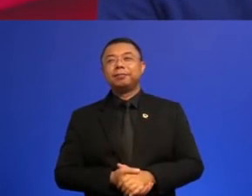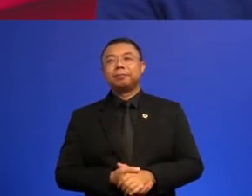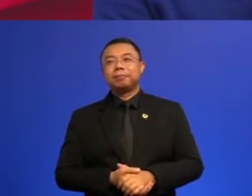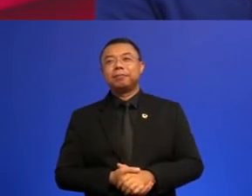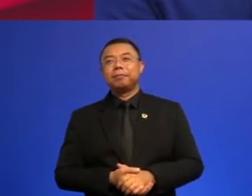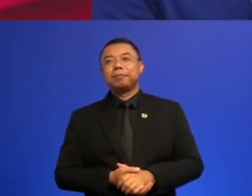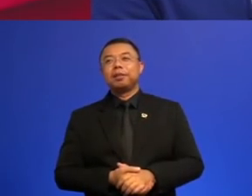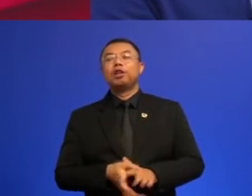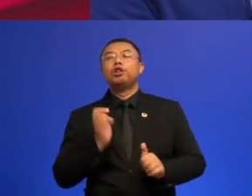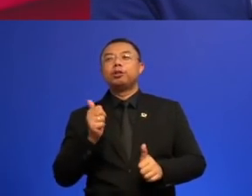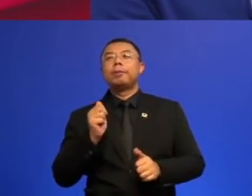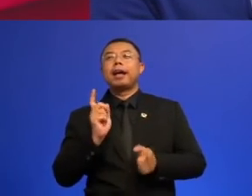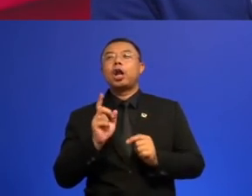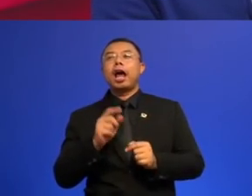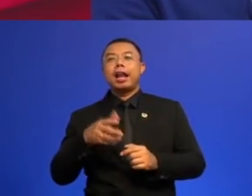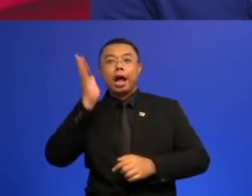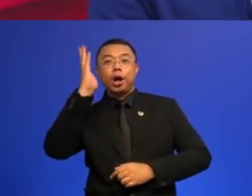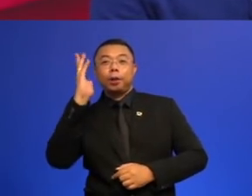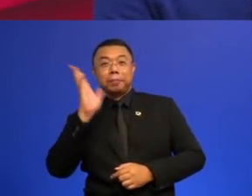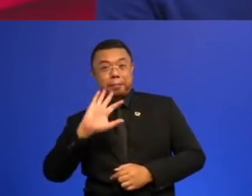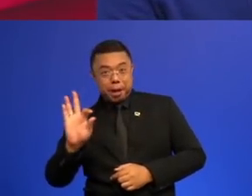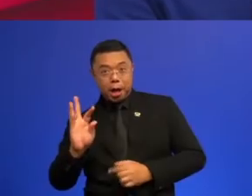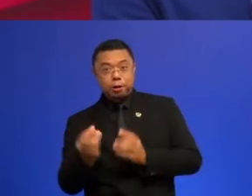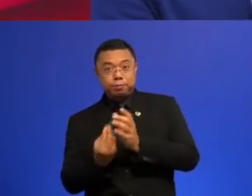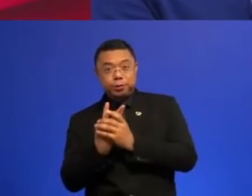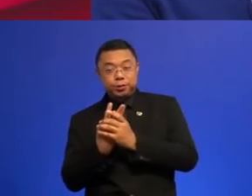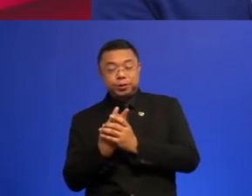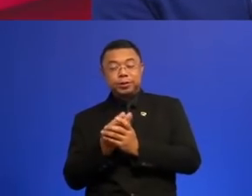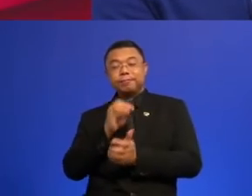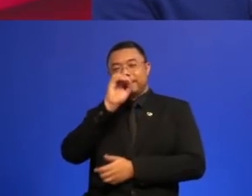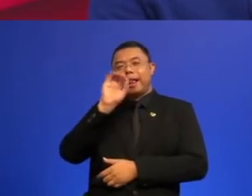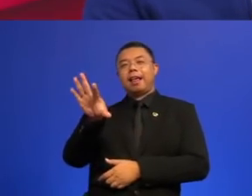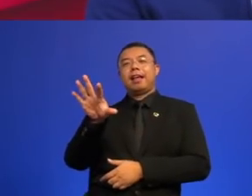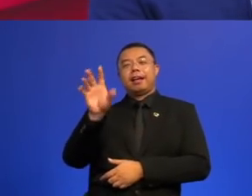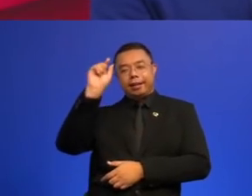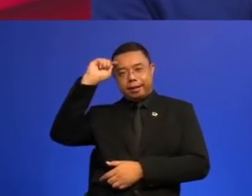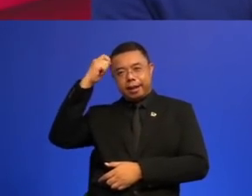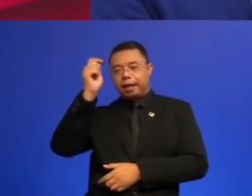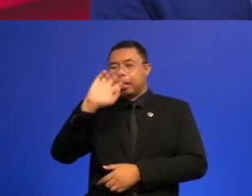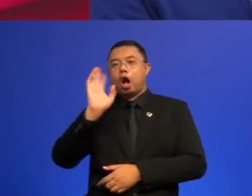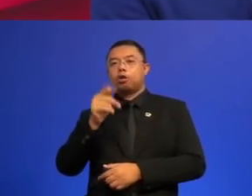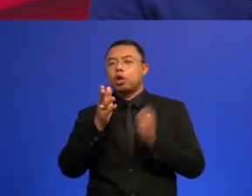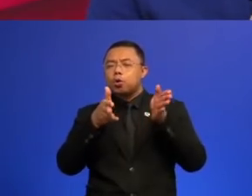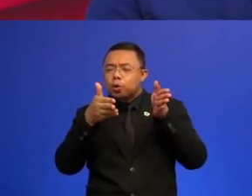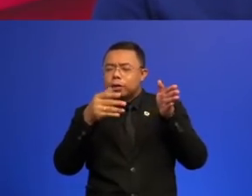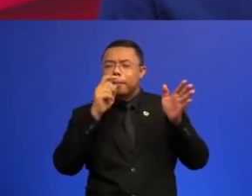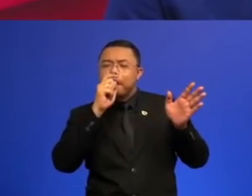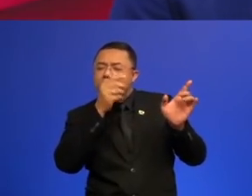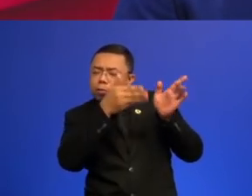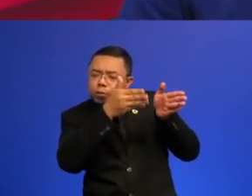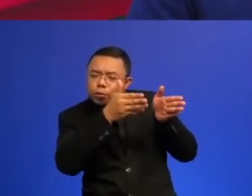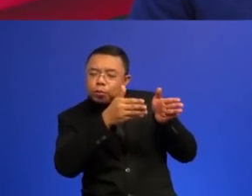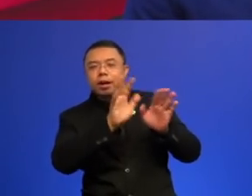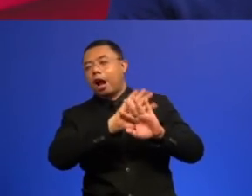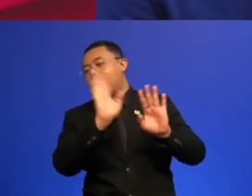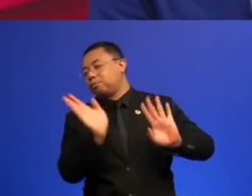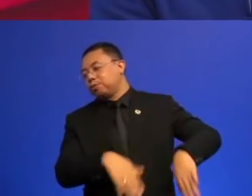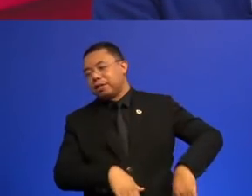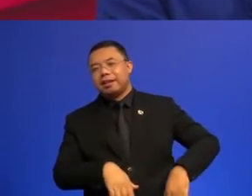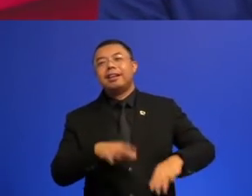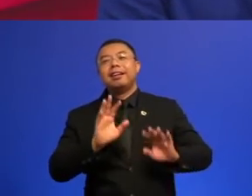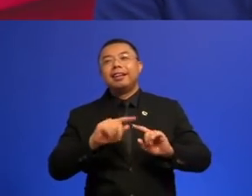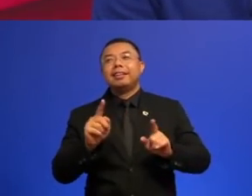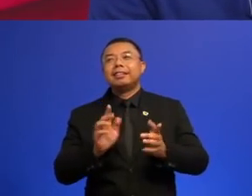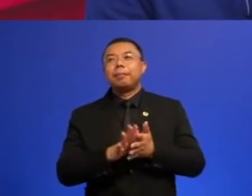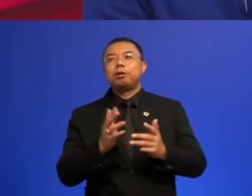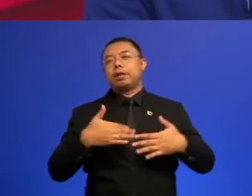lonceng. Tombol lonceng supaya kalau ada khotbah-khotbah konten muncul baru, notifikasinya. Kamu diingatkan dan betul. Tidak ngurusi bapakmu yang kawin lagi. Capek,